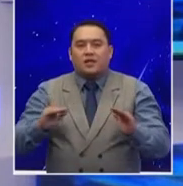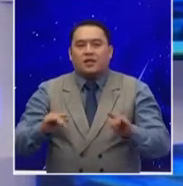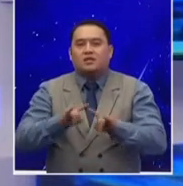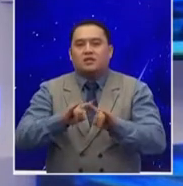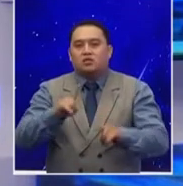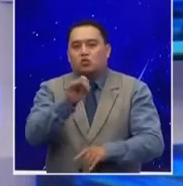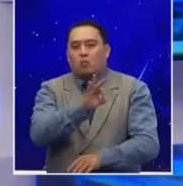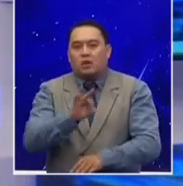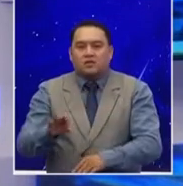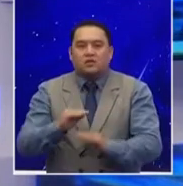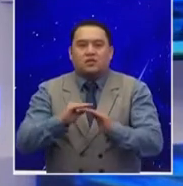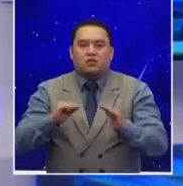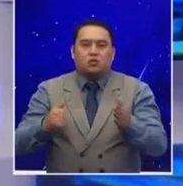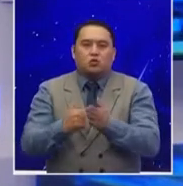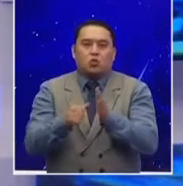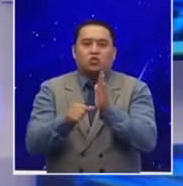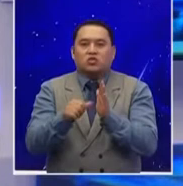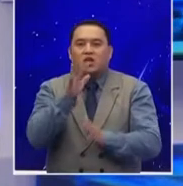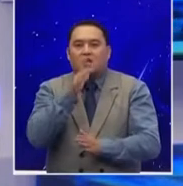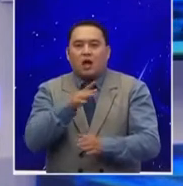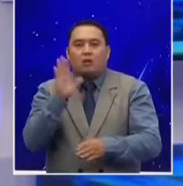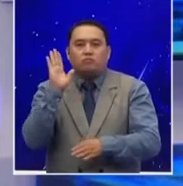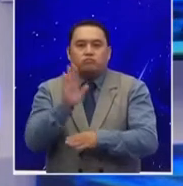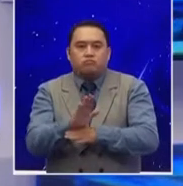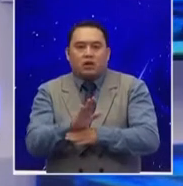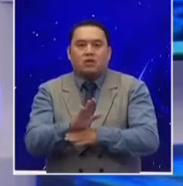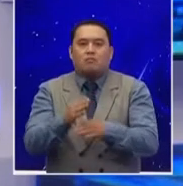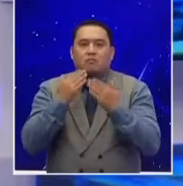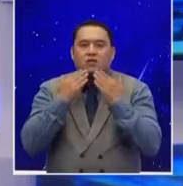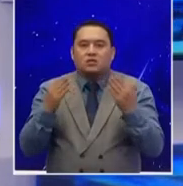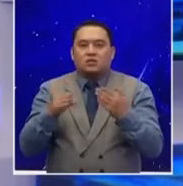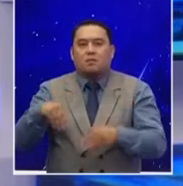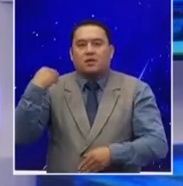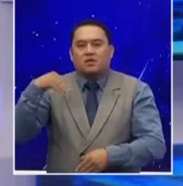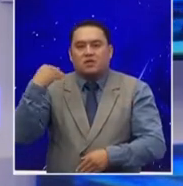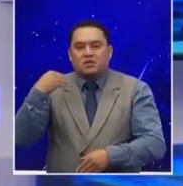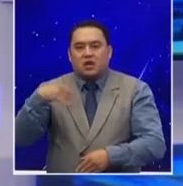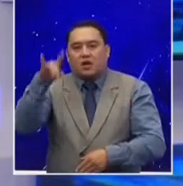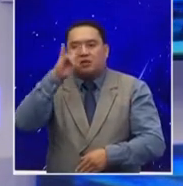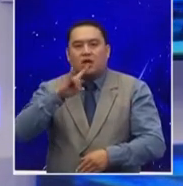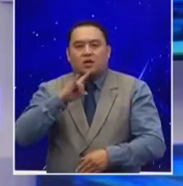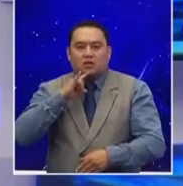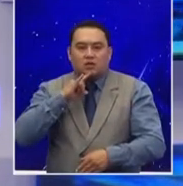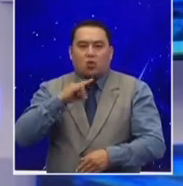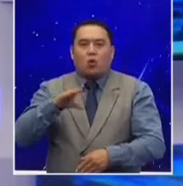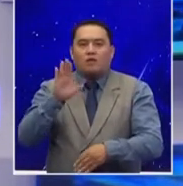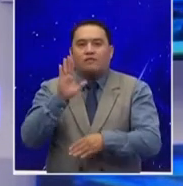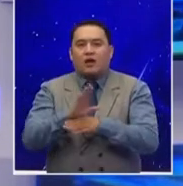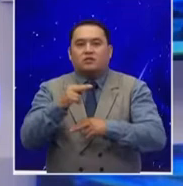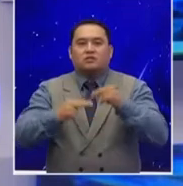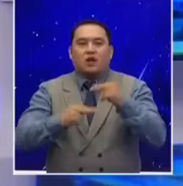садами 100% детей до 6 лет. Таков был один из тезисов последнего послания президента Республики Казахстан Касым-Жомарта